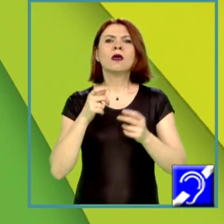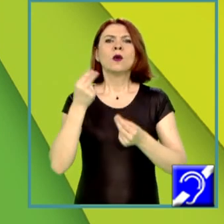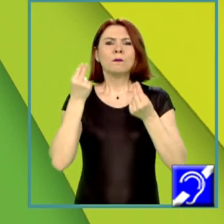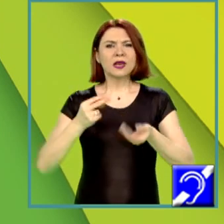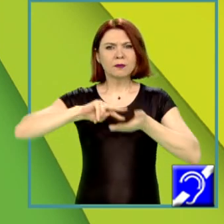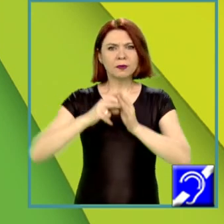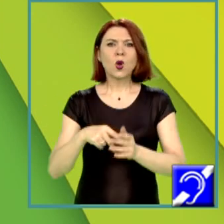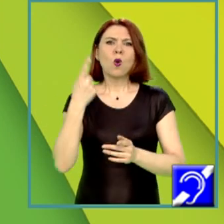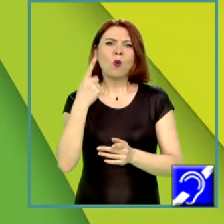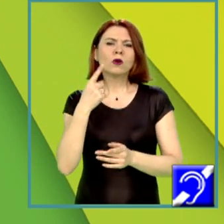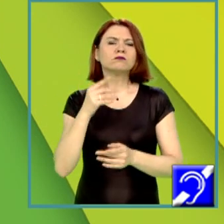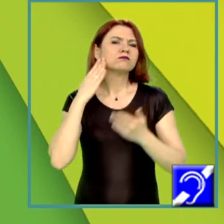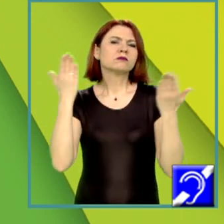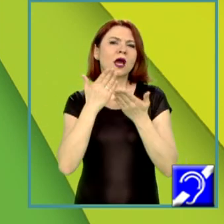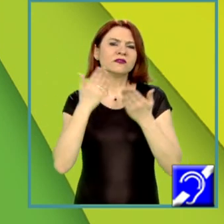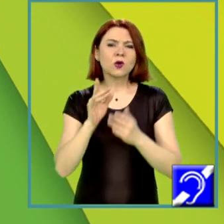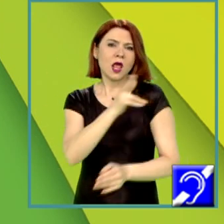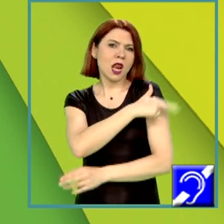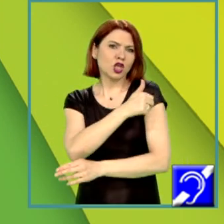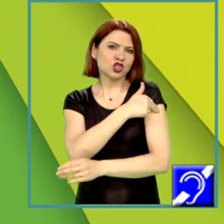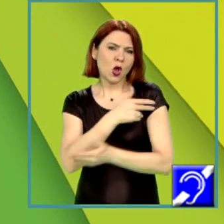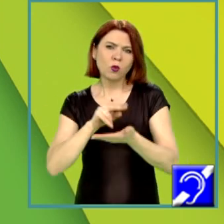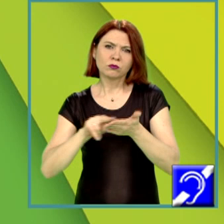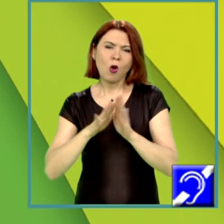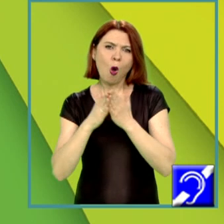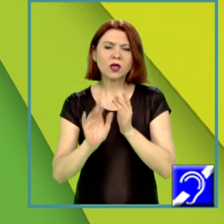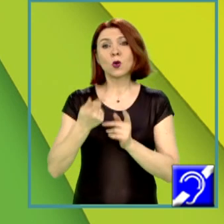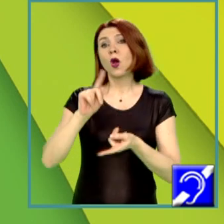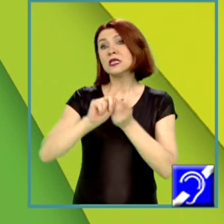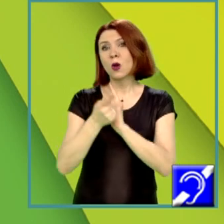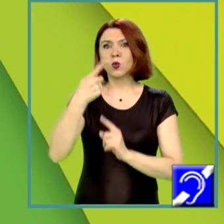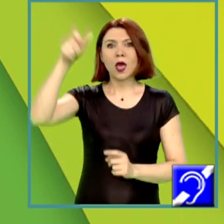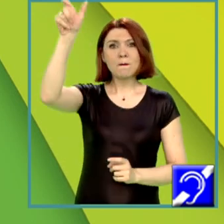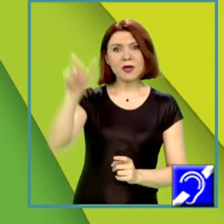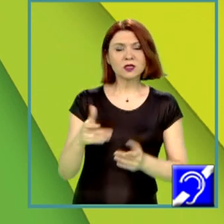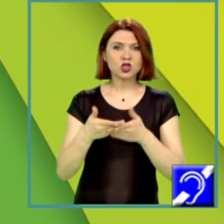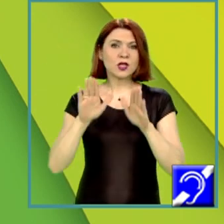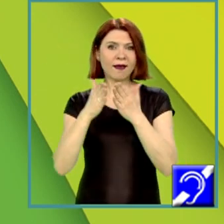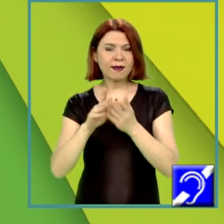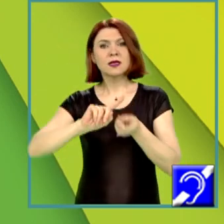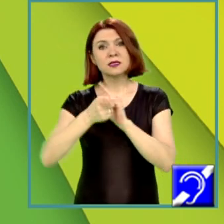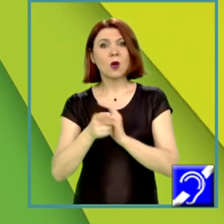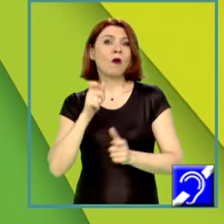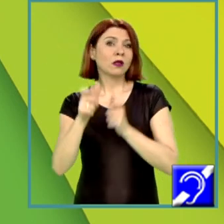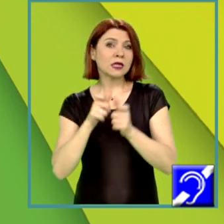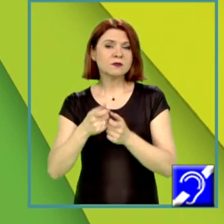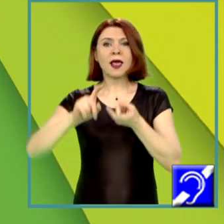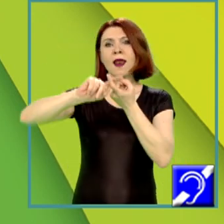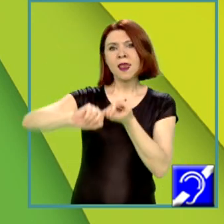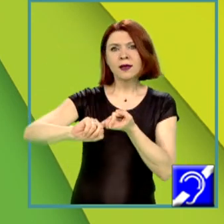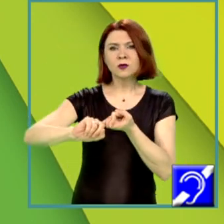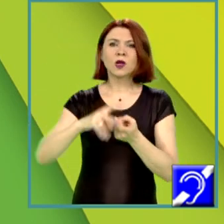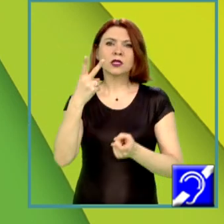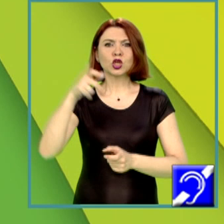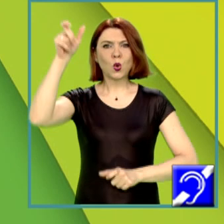una din operele pe care îl ați studiat în liceu sau despre un pere tonaj din aceste opere sau chiar despre relația dintre